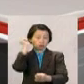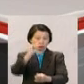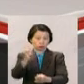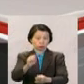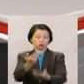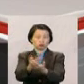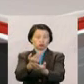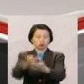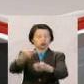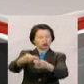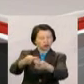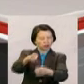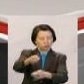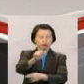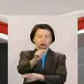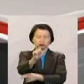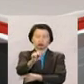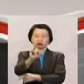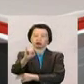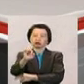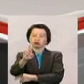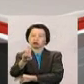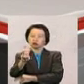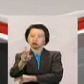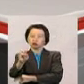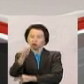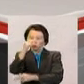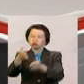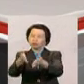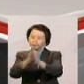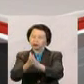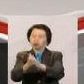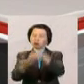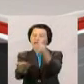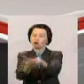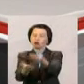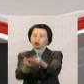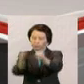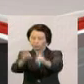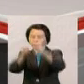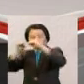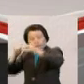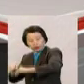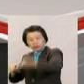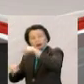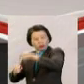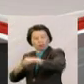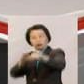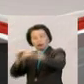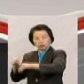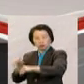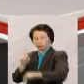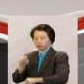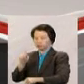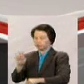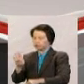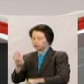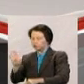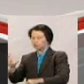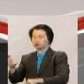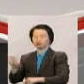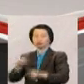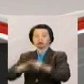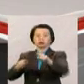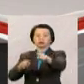ketika itu, iaitu Tan Sri Dr. Irwan Siriga untuk meminta lebih banyak wang dipindahkan kepada TBBC tetapi